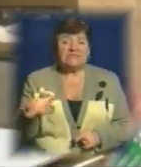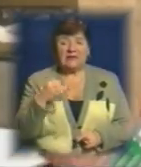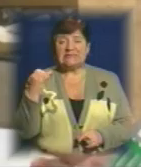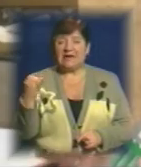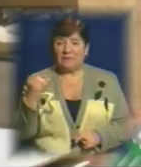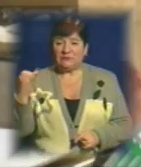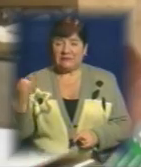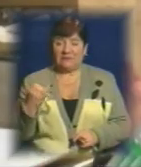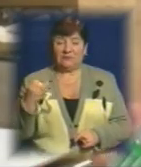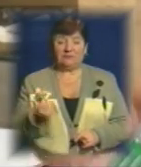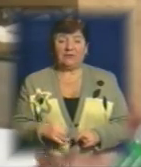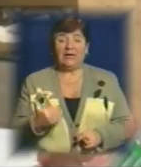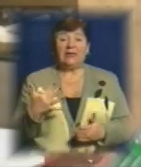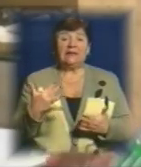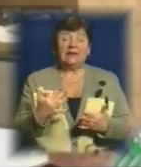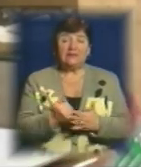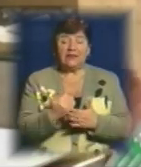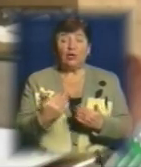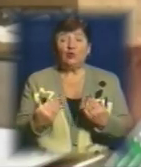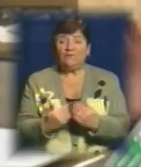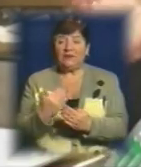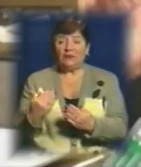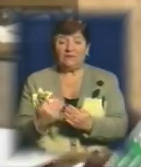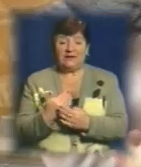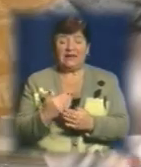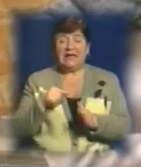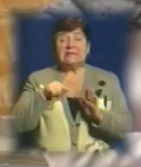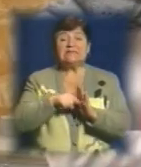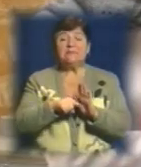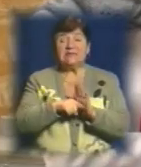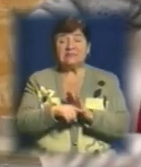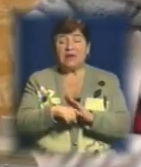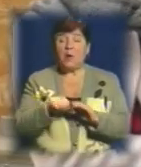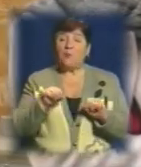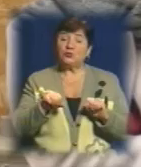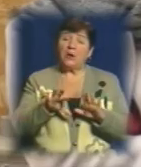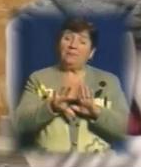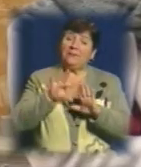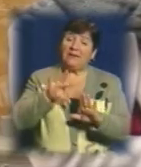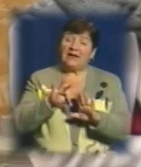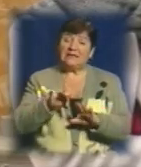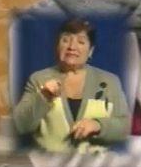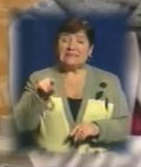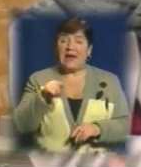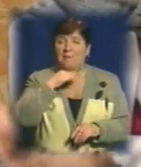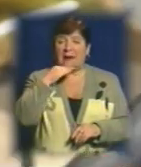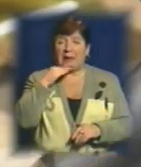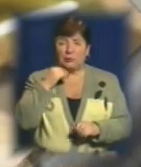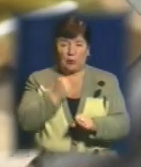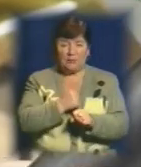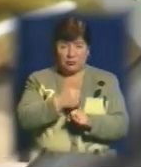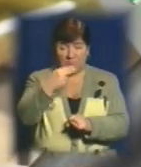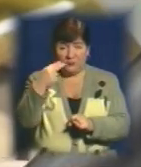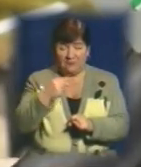маленько знайти нові змісти. Важливо було підібрати із тих много робіт, вибрати 3, щоб одна до другої